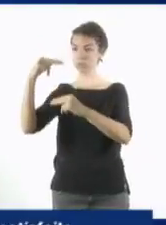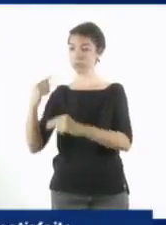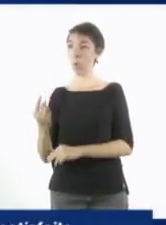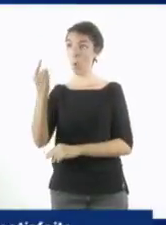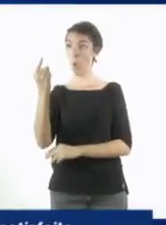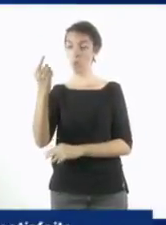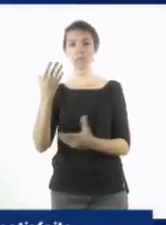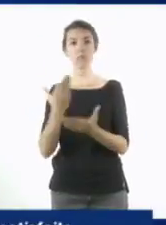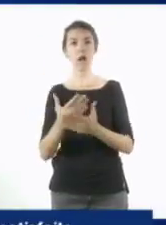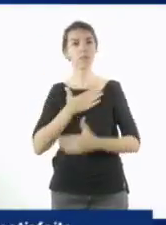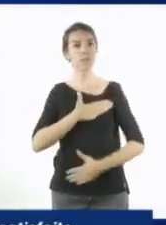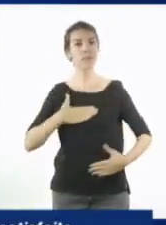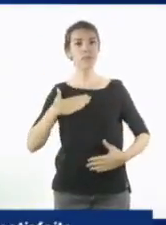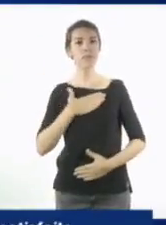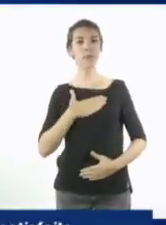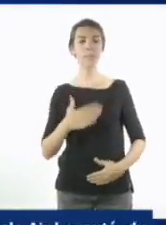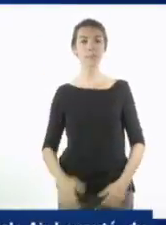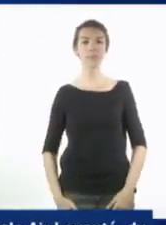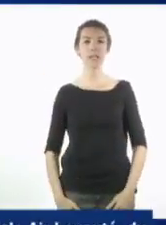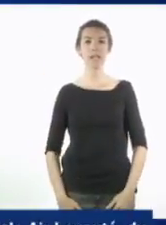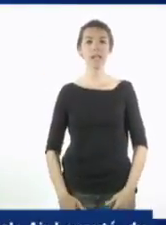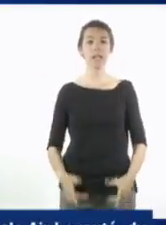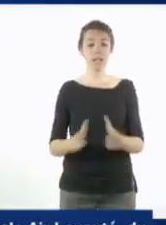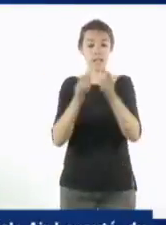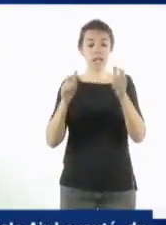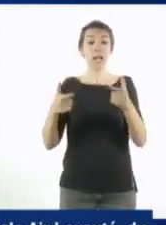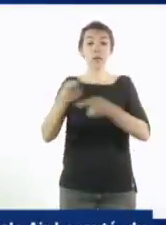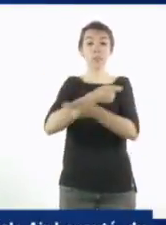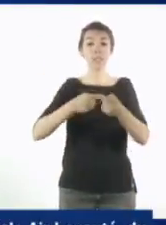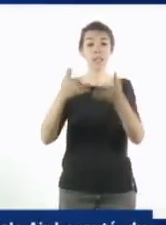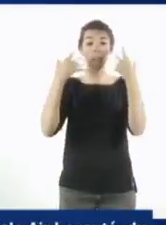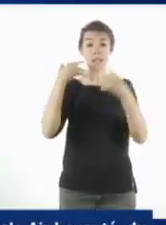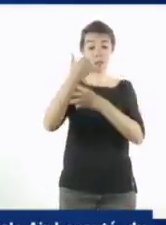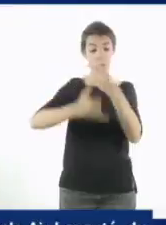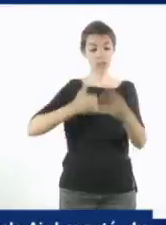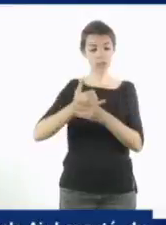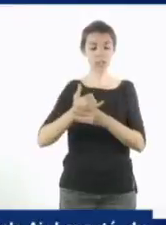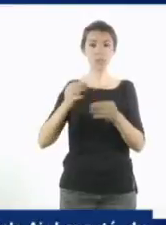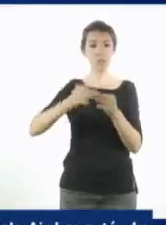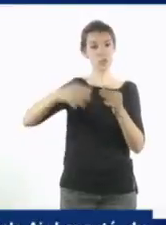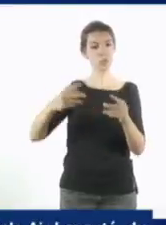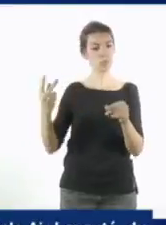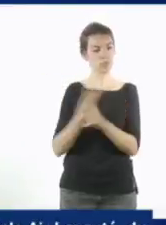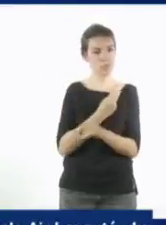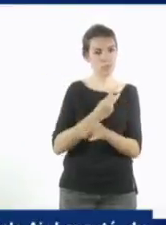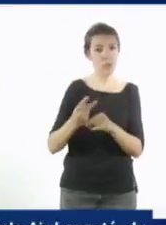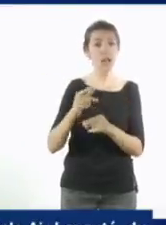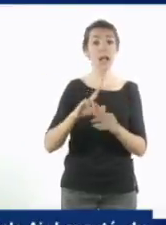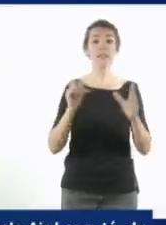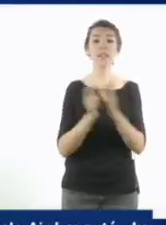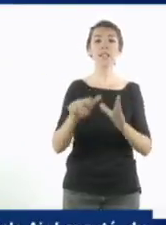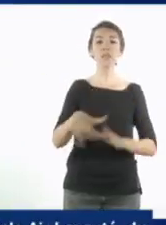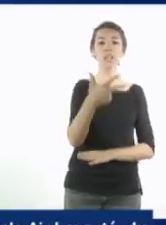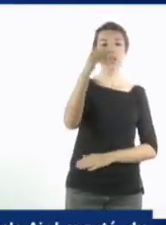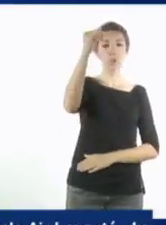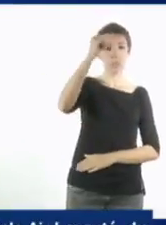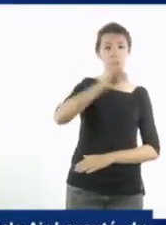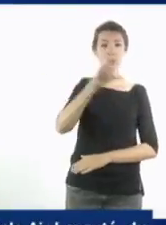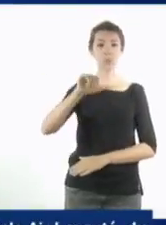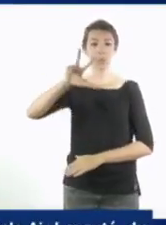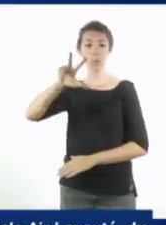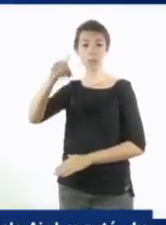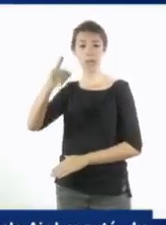Donc nous sommes là aussi plutôt très satisfaits. Front succès pour la compagnie commerciale Air Loyauté. Du 13 juillet au 31 août, 500